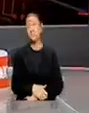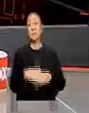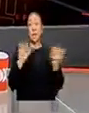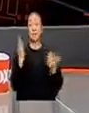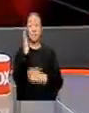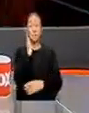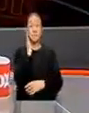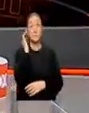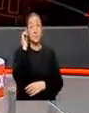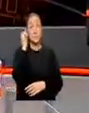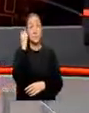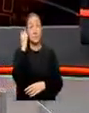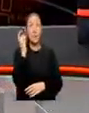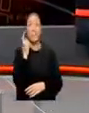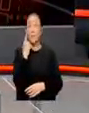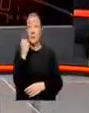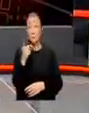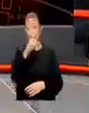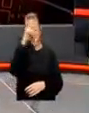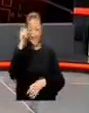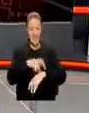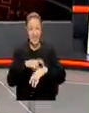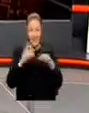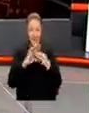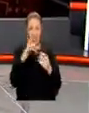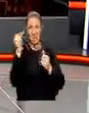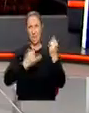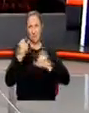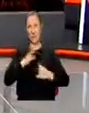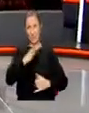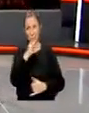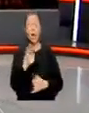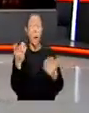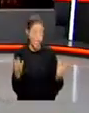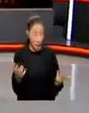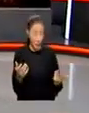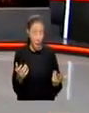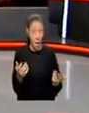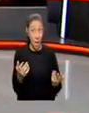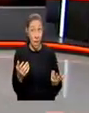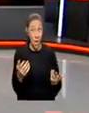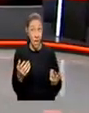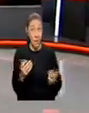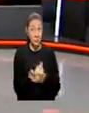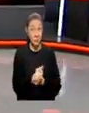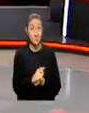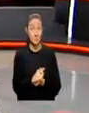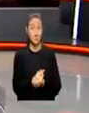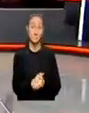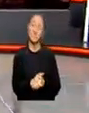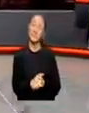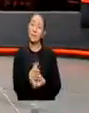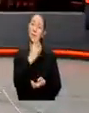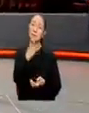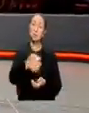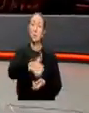Evet efendim bakalım E yaz saati ile ilgili bir tartışma var yine fakat yani işte